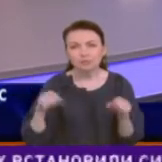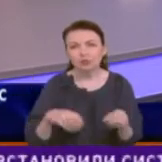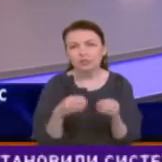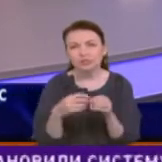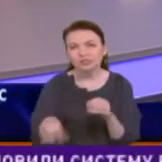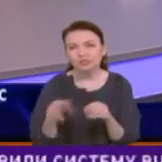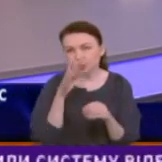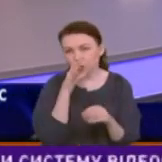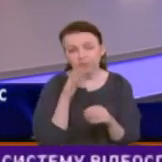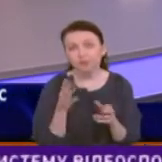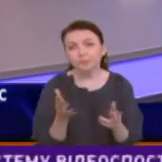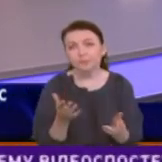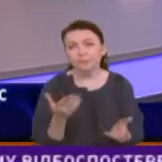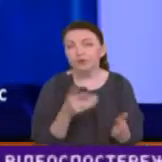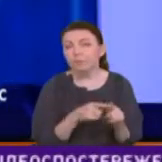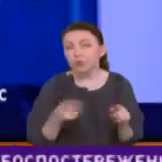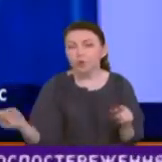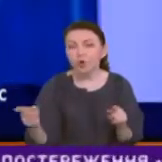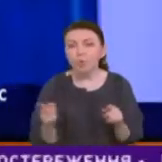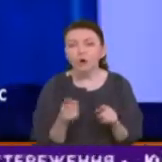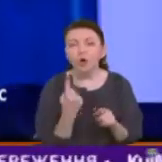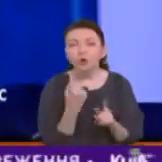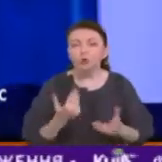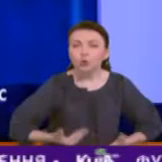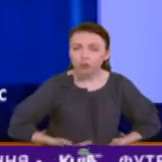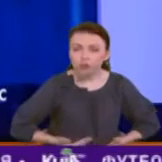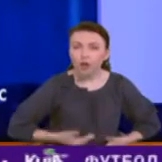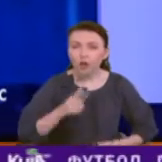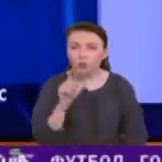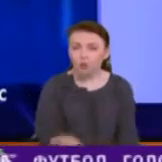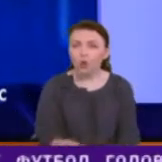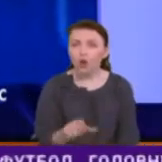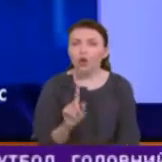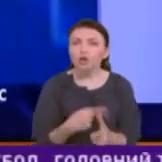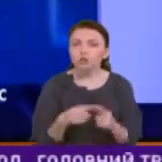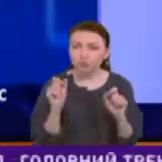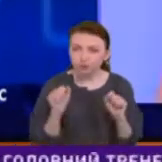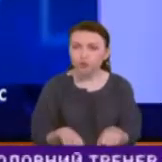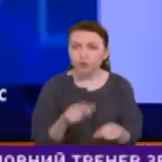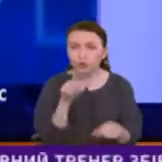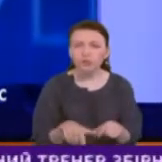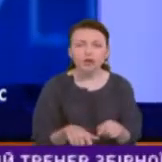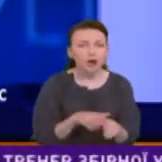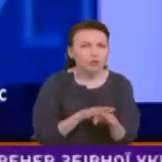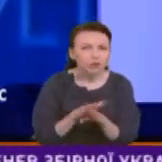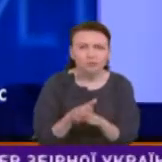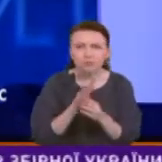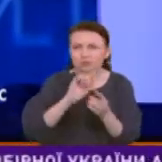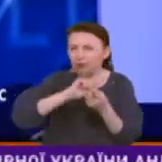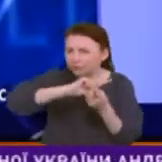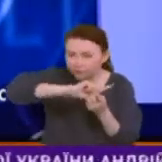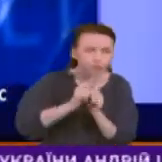десятки років. От з протягом одного життя людського, чи може людина кардинально